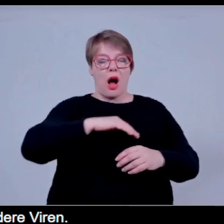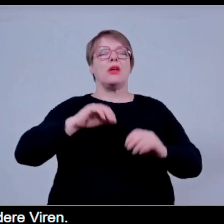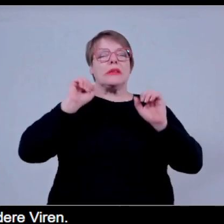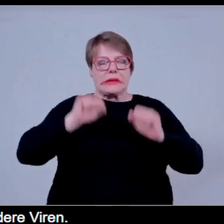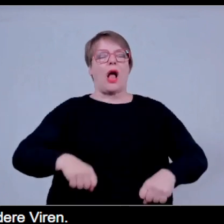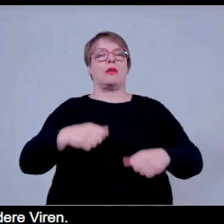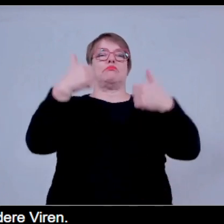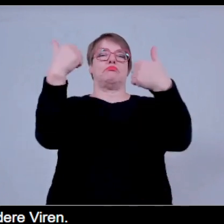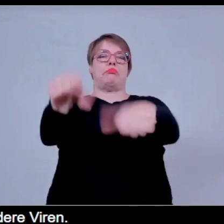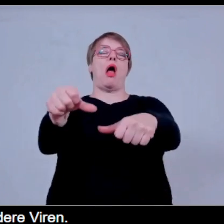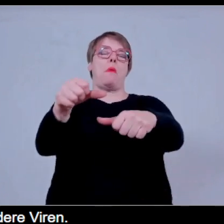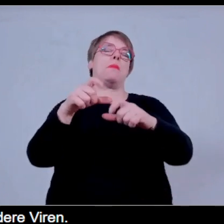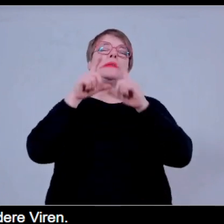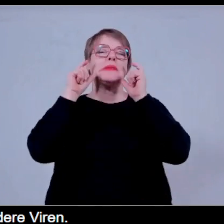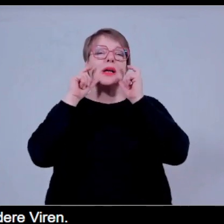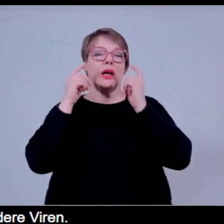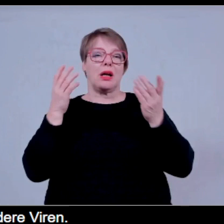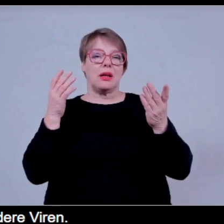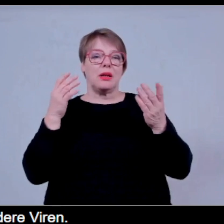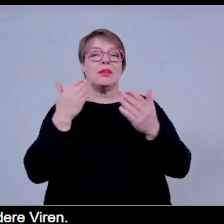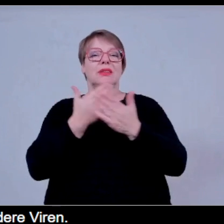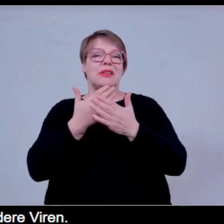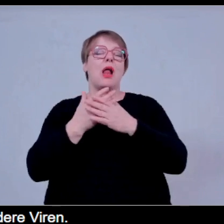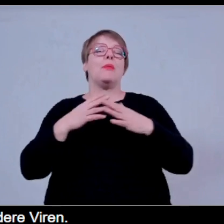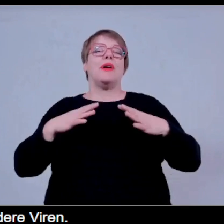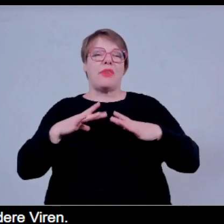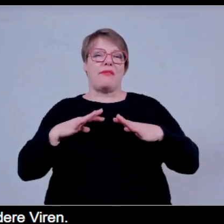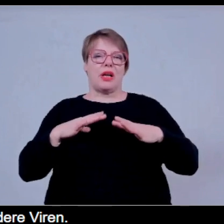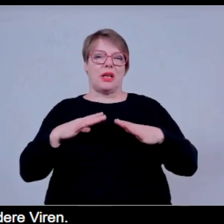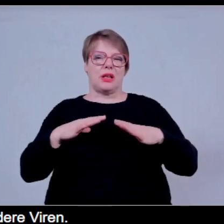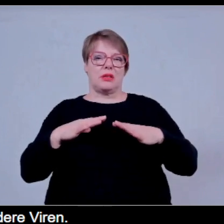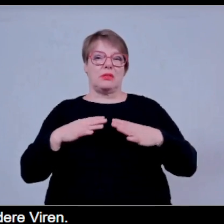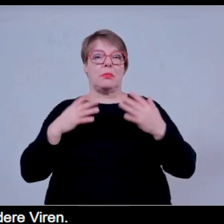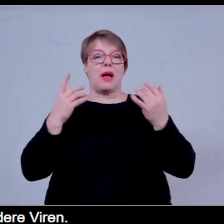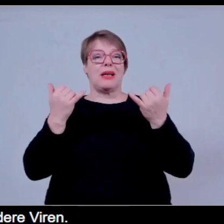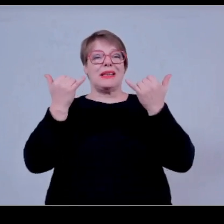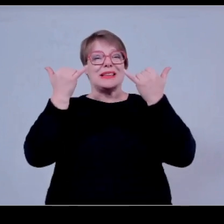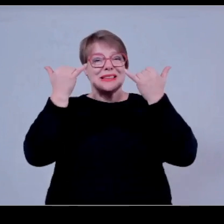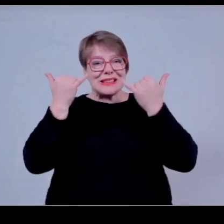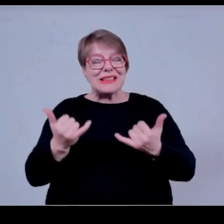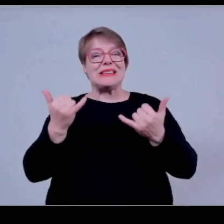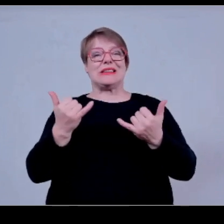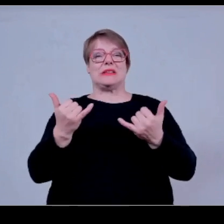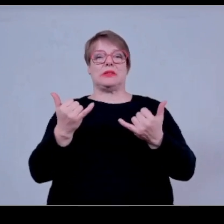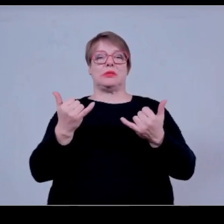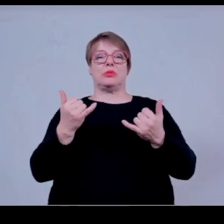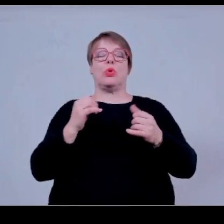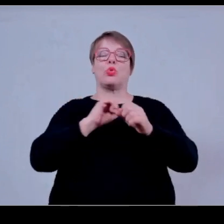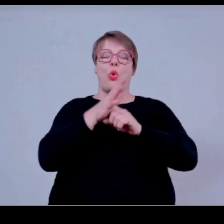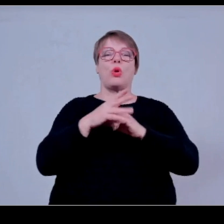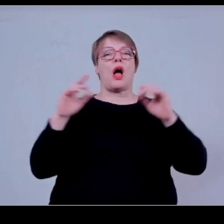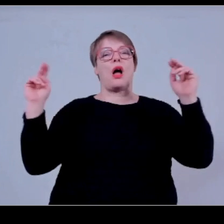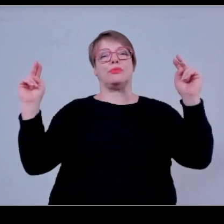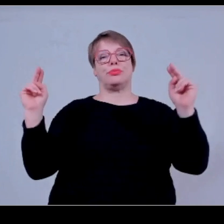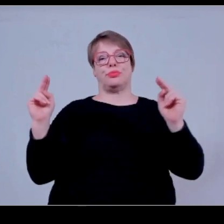RS. Und von daher eben die Frage so beantwortet. Vulnerable Gruppen sind selbstverständlich im Kern, wir sind von einer Frage des